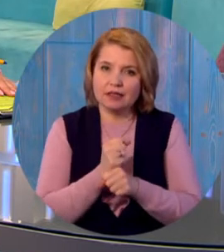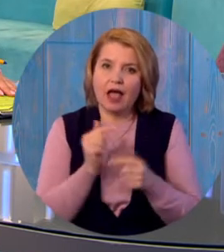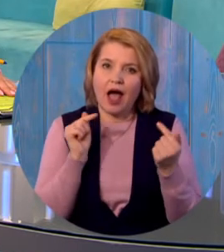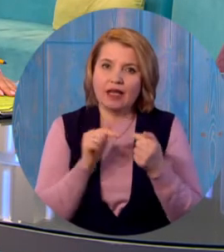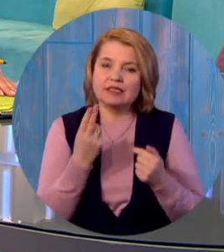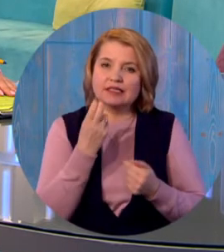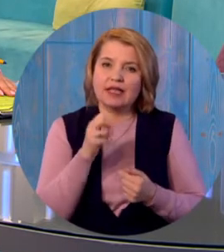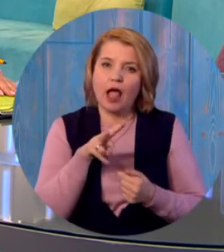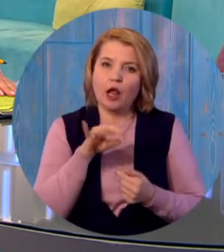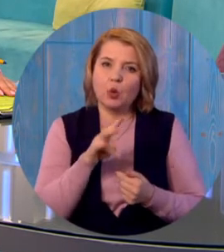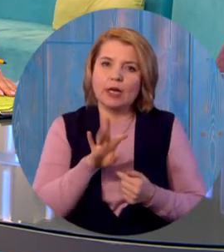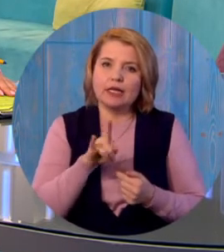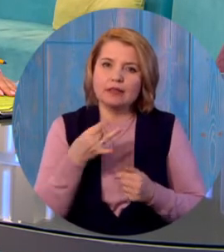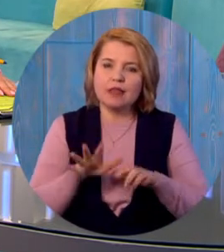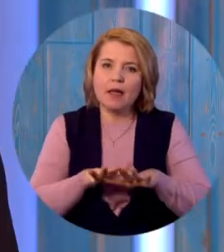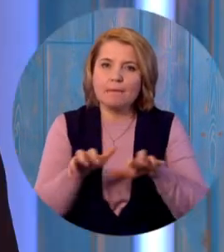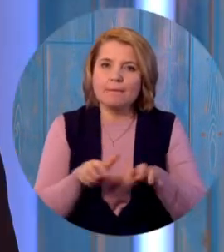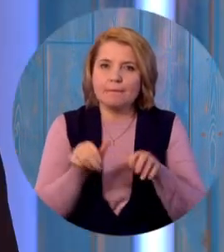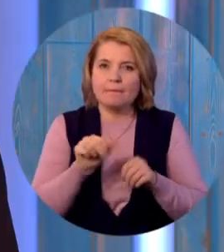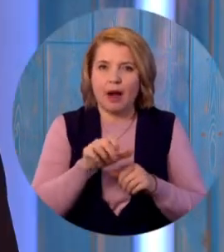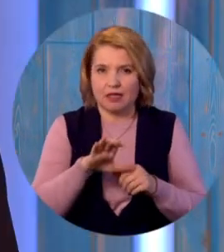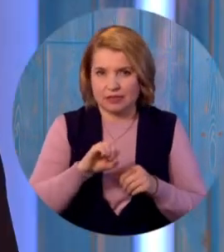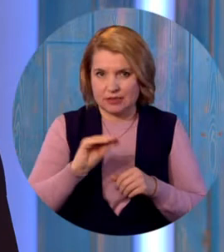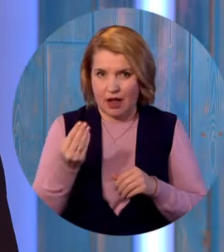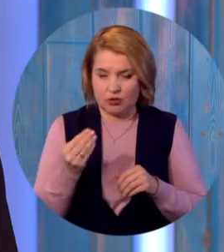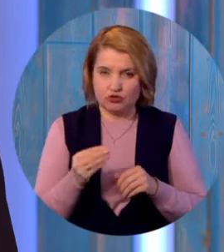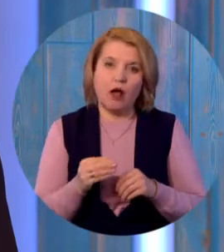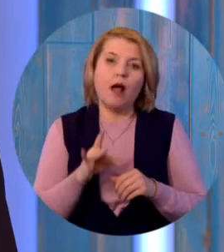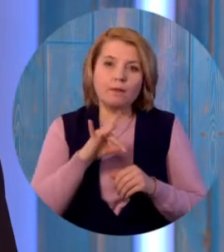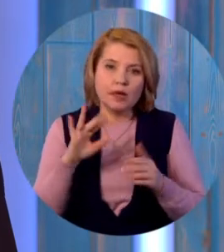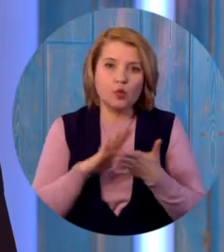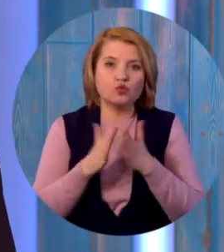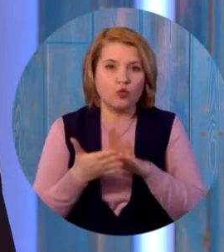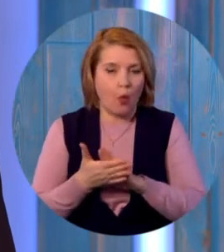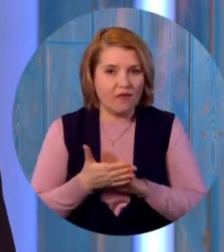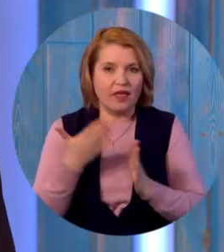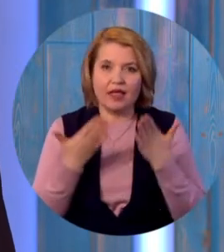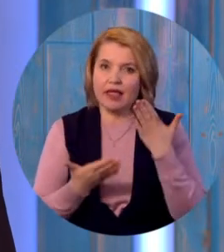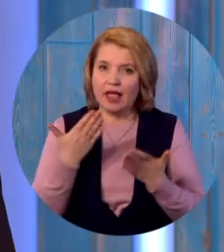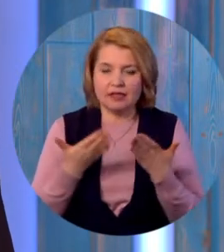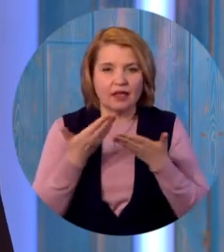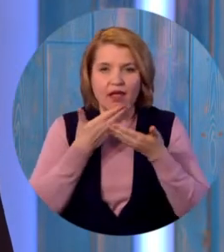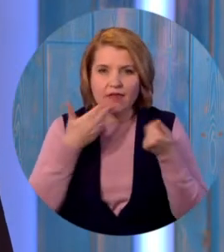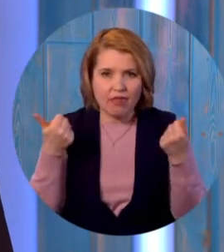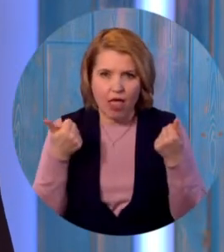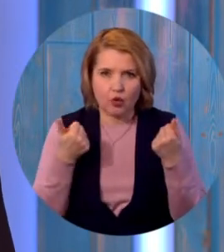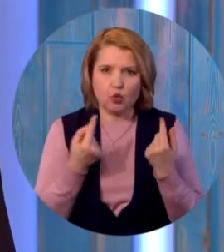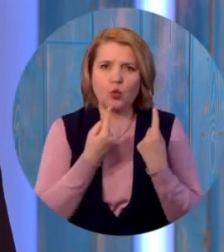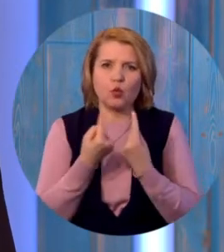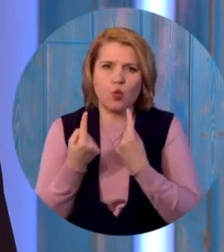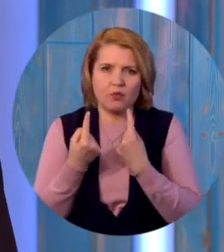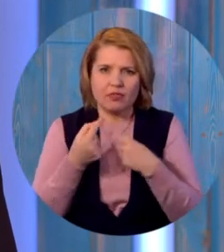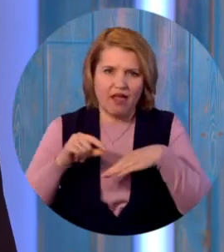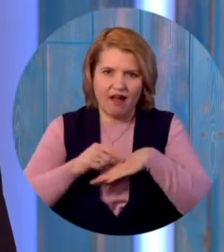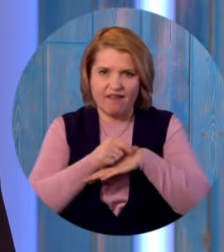варикозе? Такой вопрос антицеллюлитный массаж можно сделать при условии, если, опять же, нет очень больших вен, расширенных